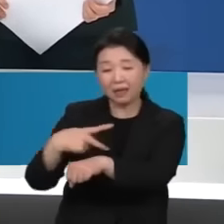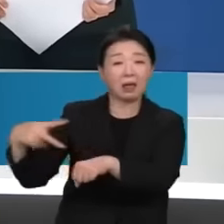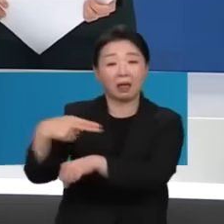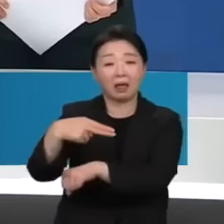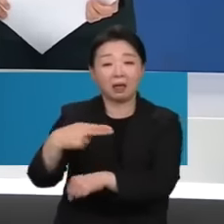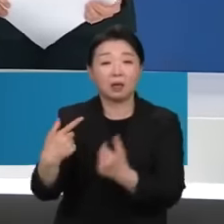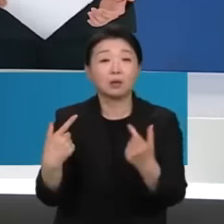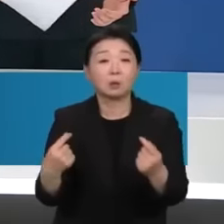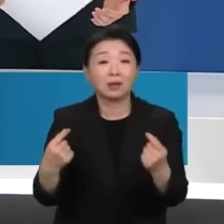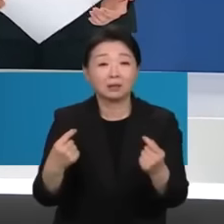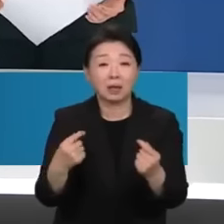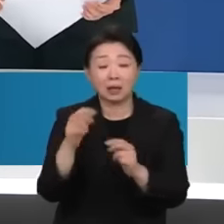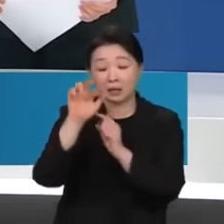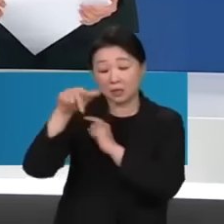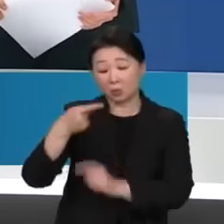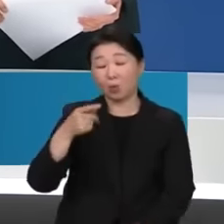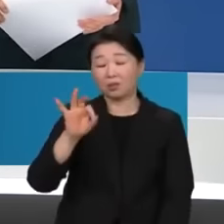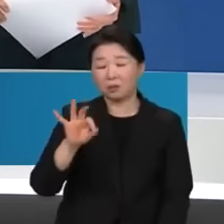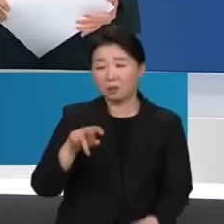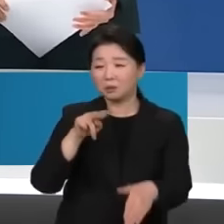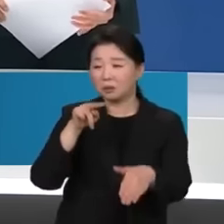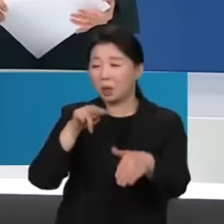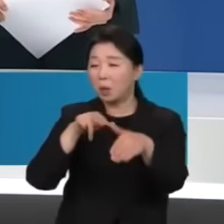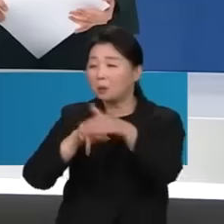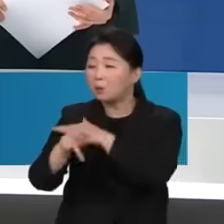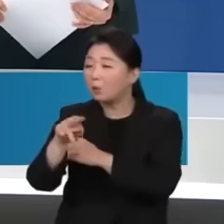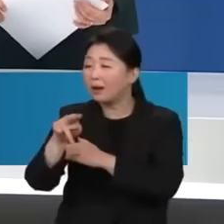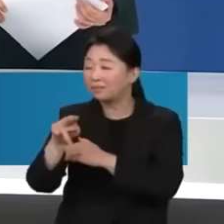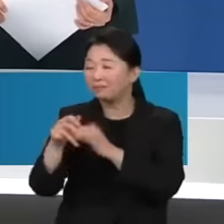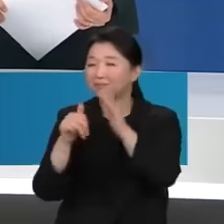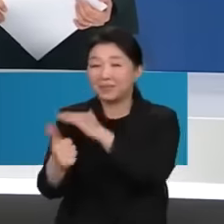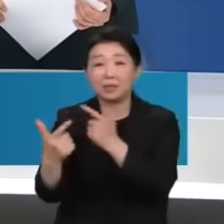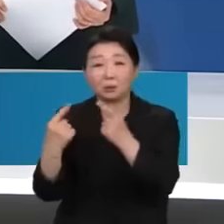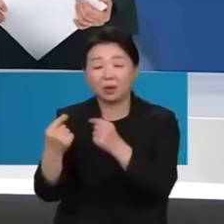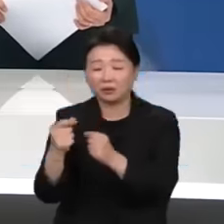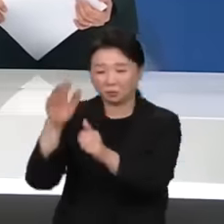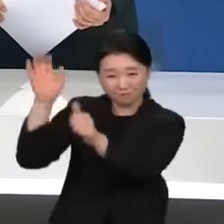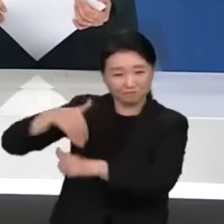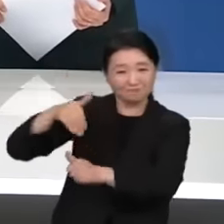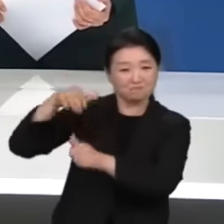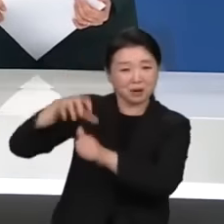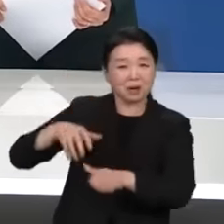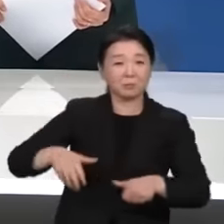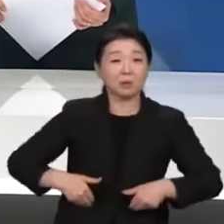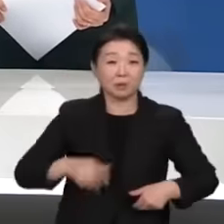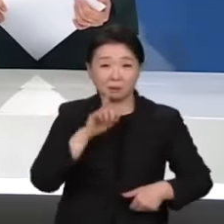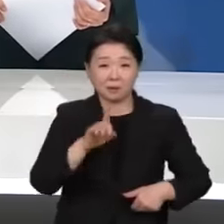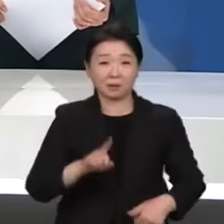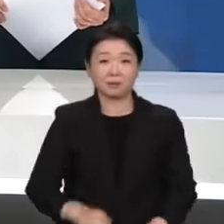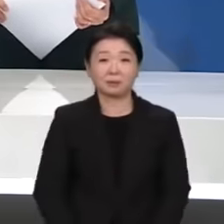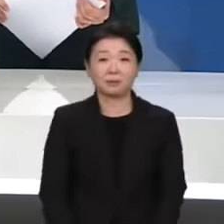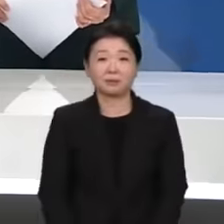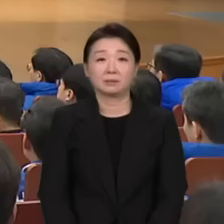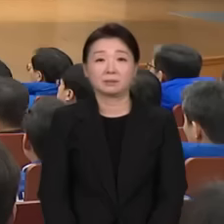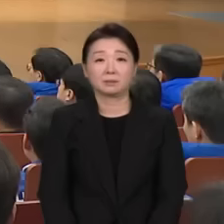전 장관 역시 도주대사라고 부르며 압송해야 한다고 목소리를 높였습니다. 이희정 기자입니다.